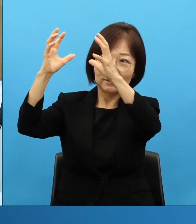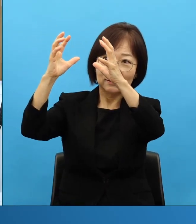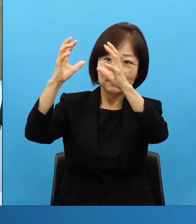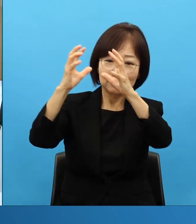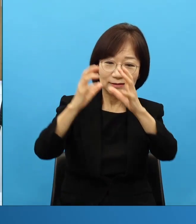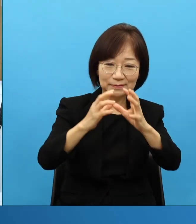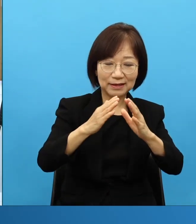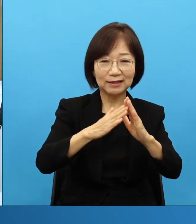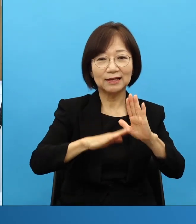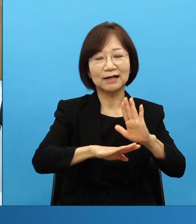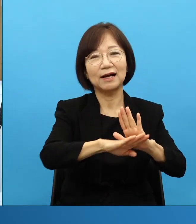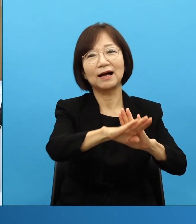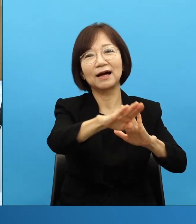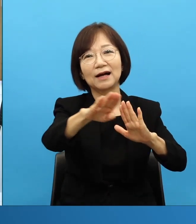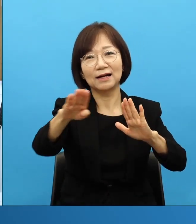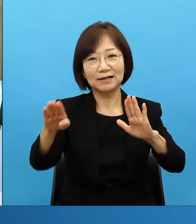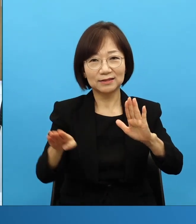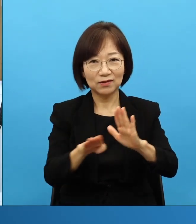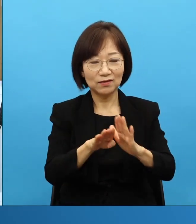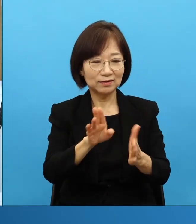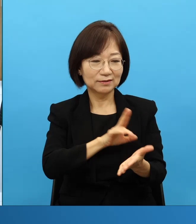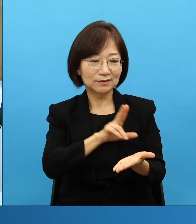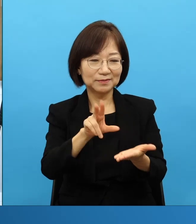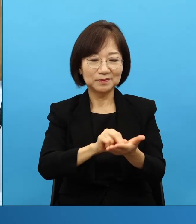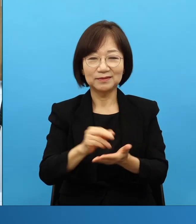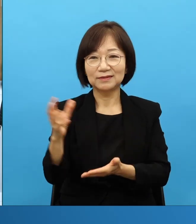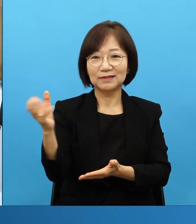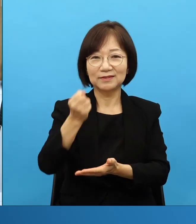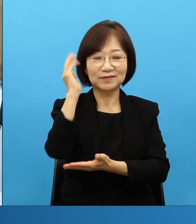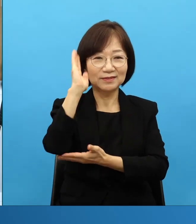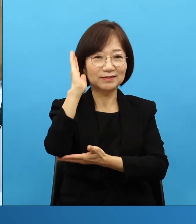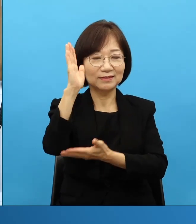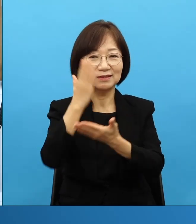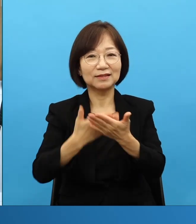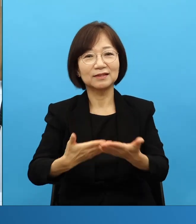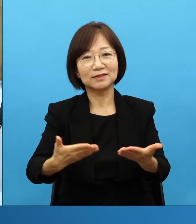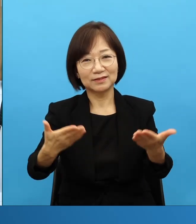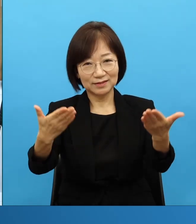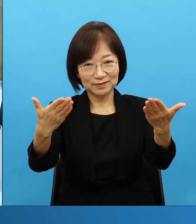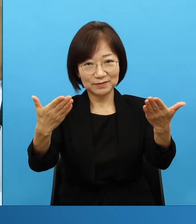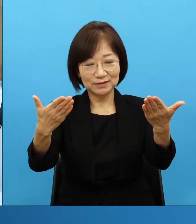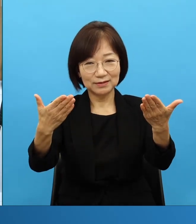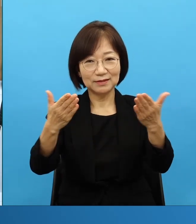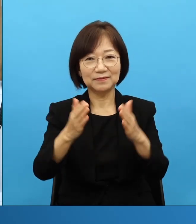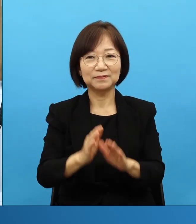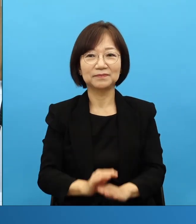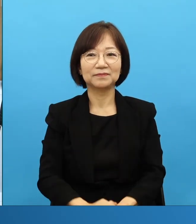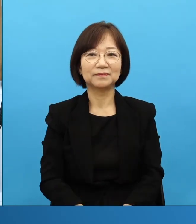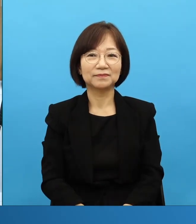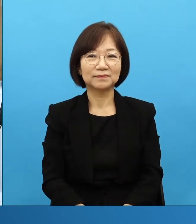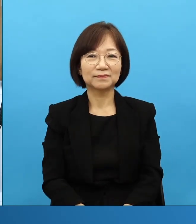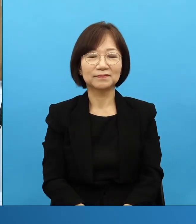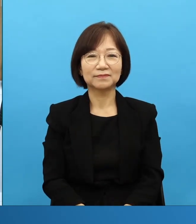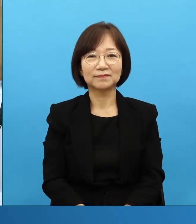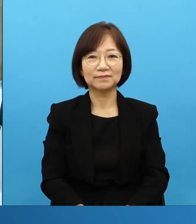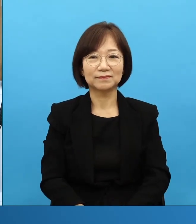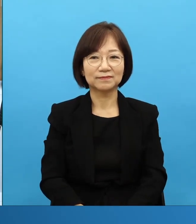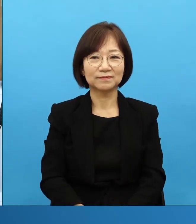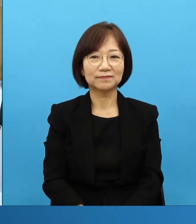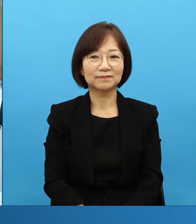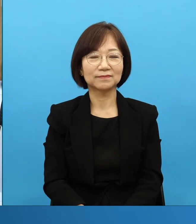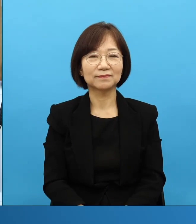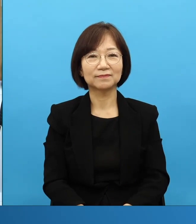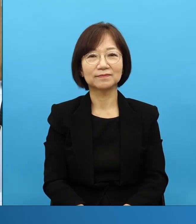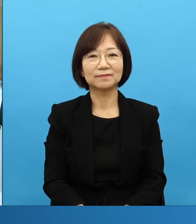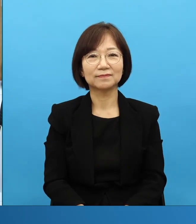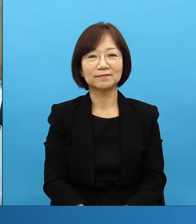목사님께서 말씀 선포해 주시겠습니다. After the David choir gives praise to God, Reverend, you will come and give us a sermon entitled "The Family on Which God's